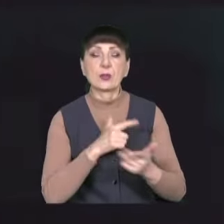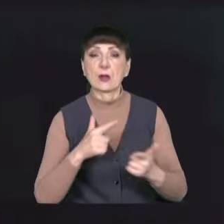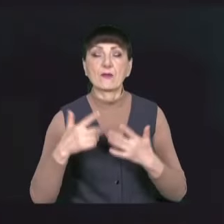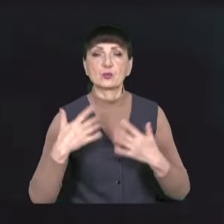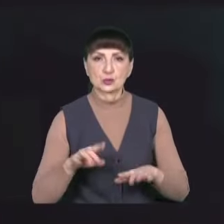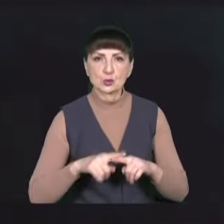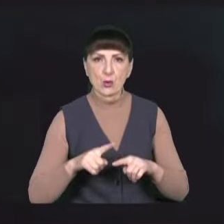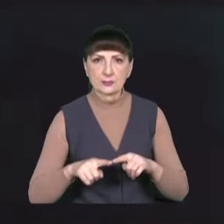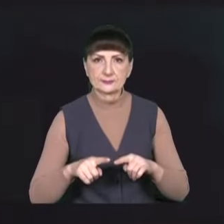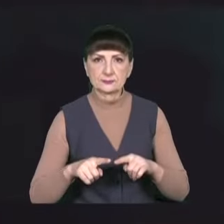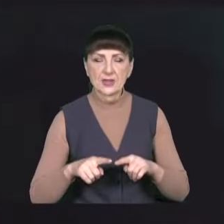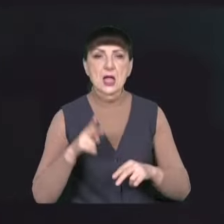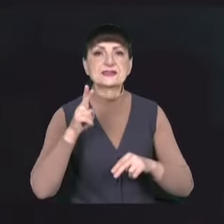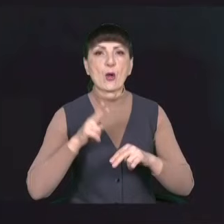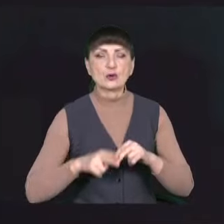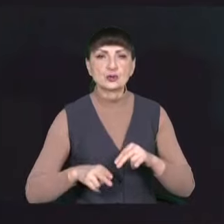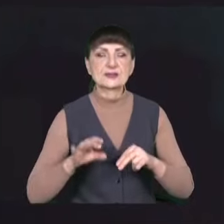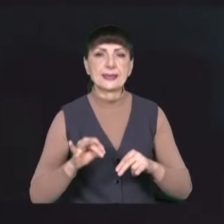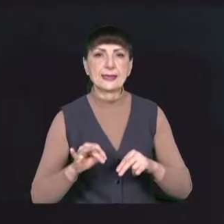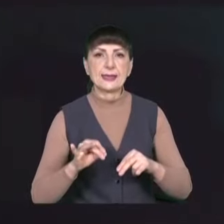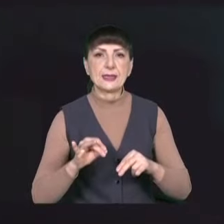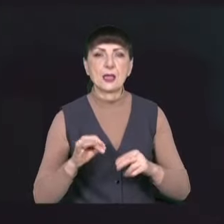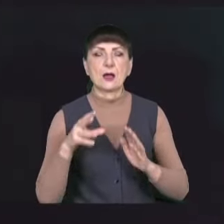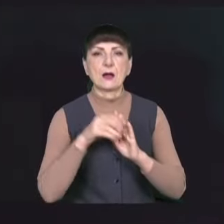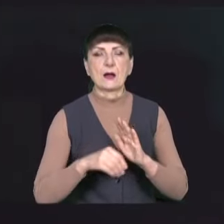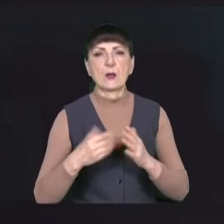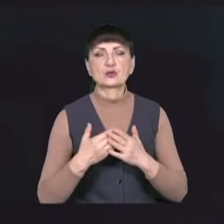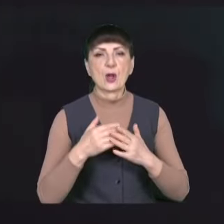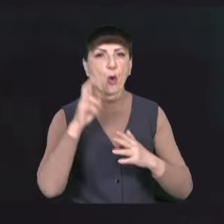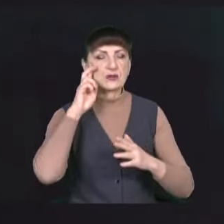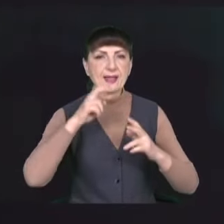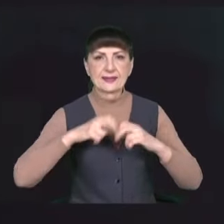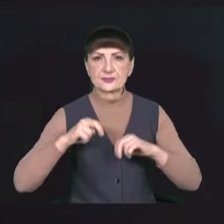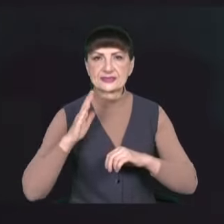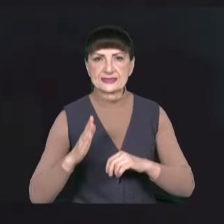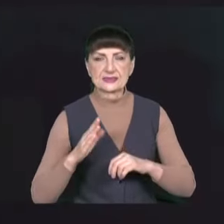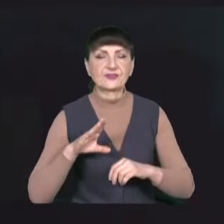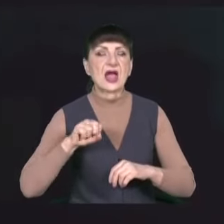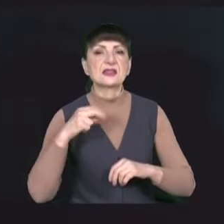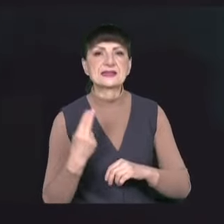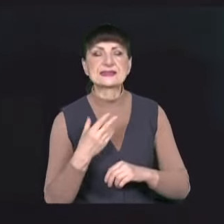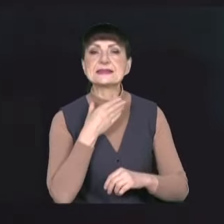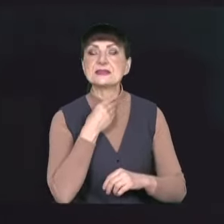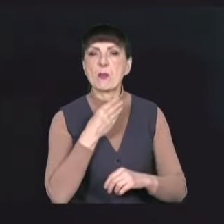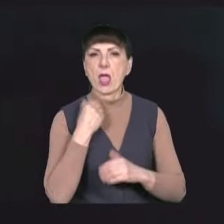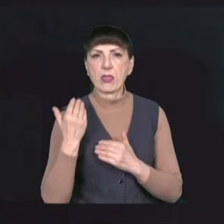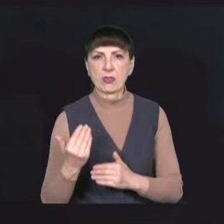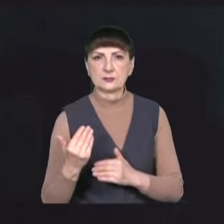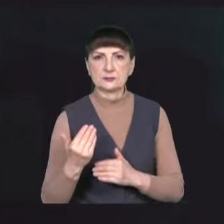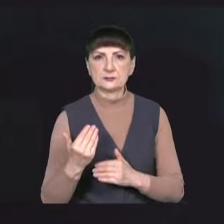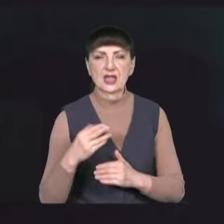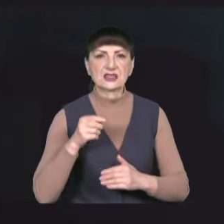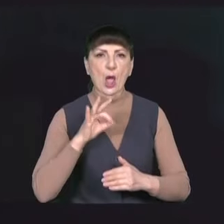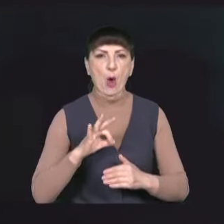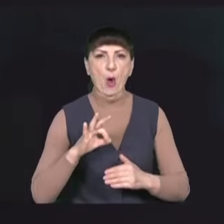заканчивается. Закончено и должно быть загружено госэкспертизу. По ТЭЦ Семей ТЭО